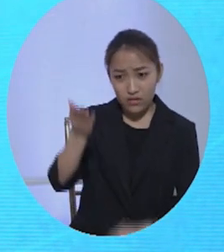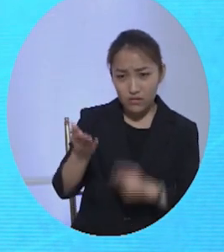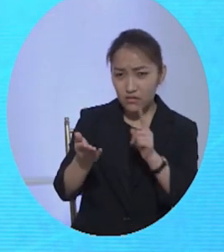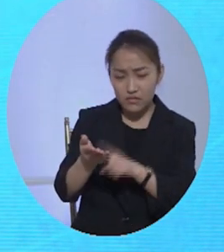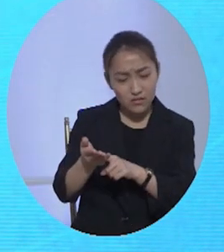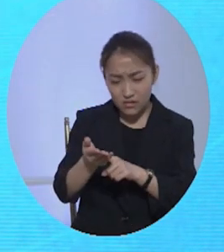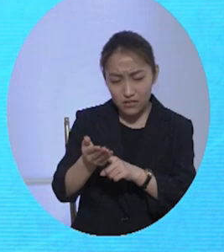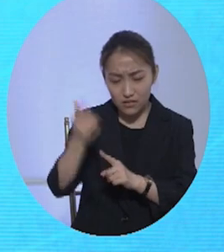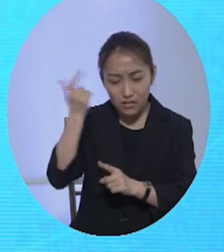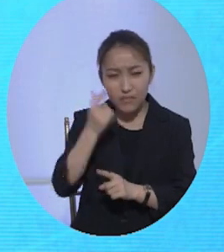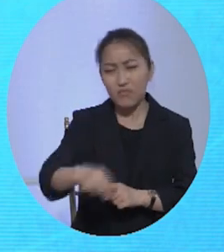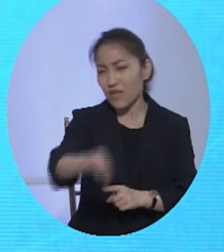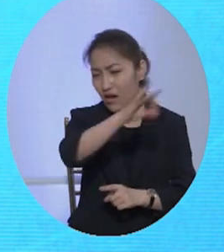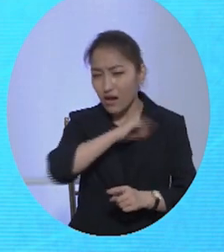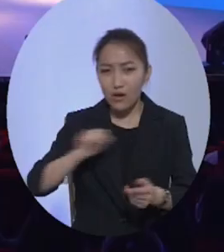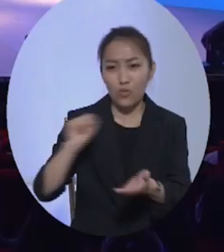байсан.